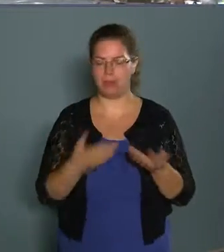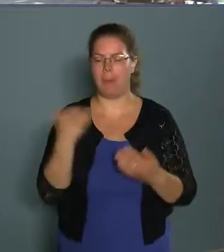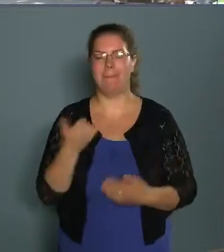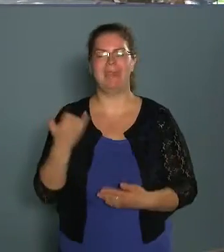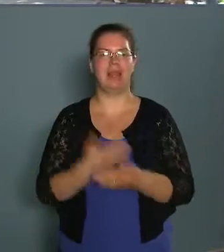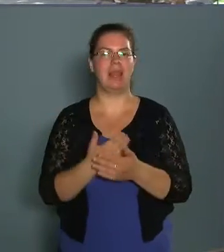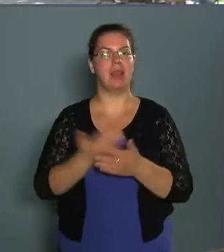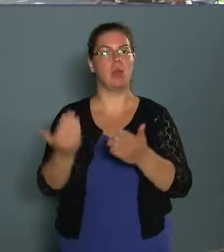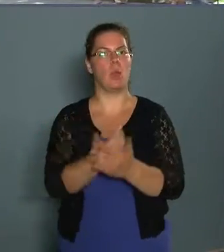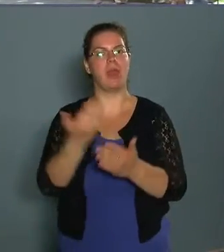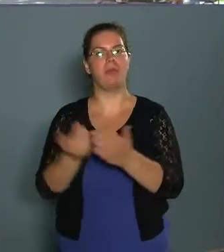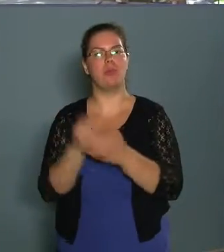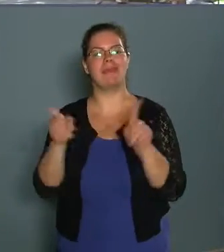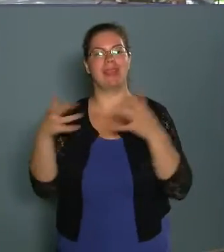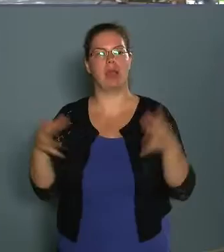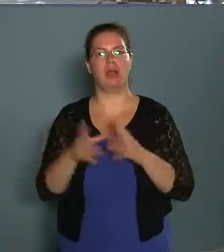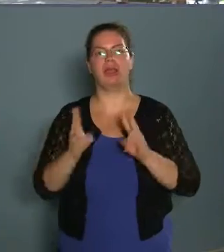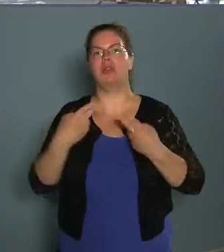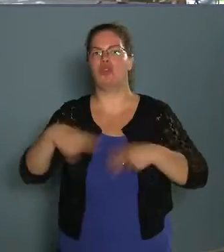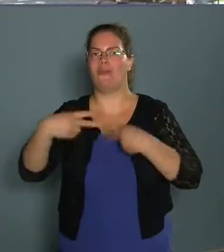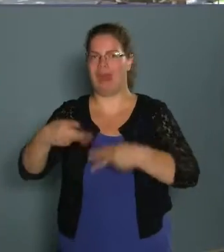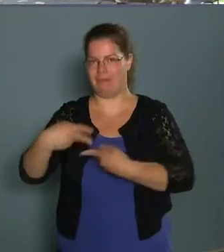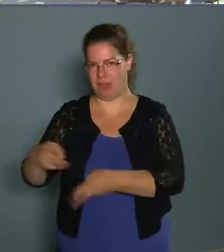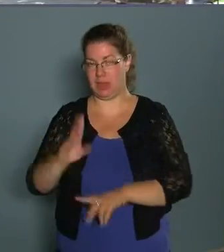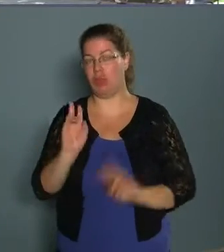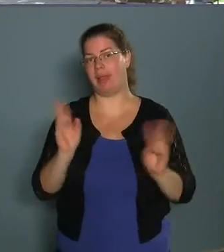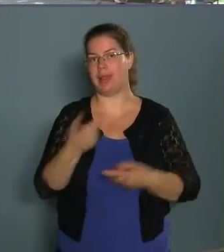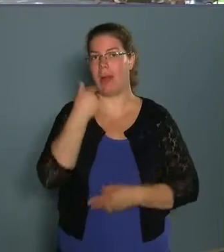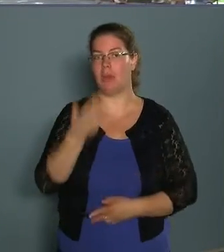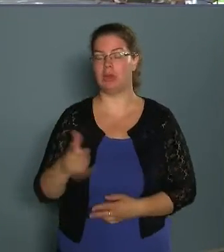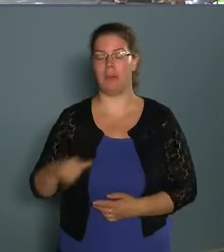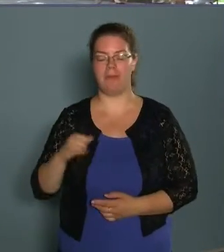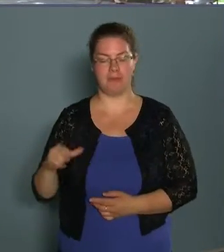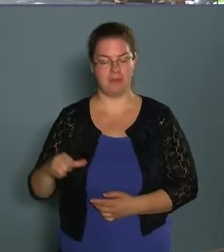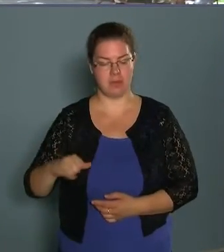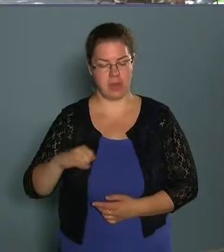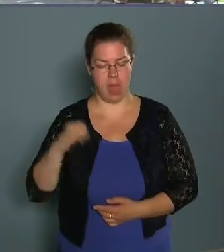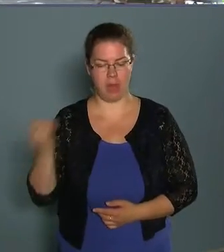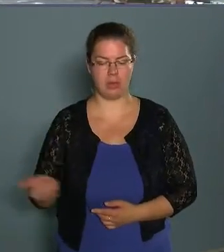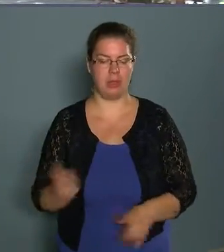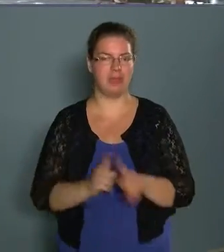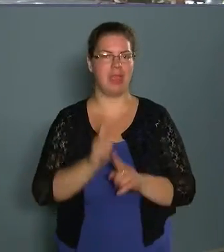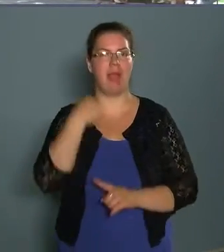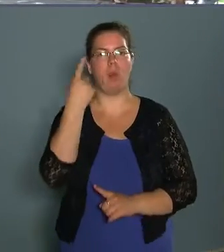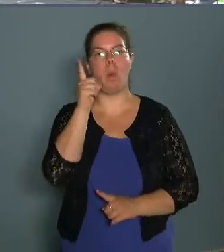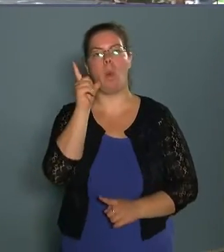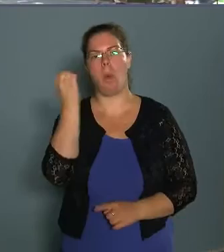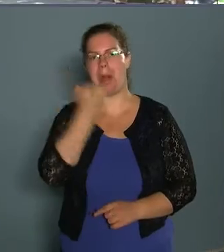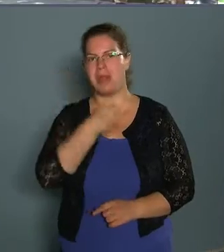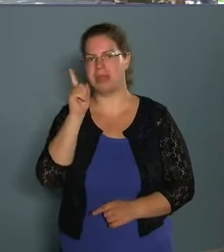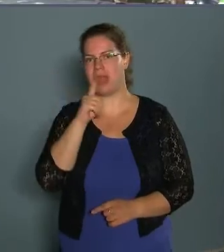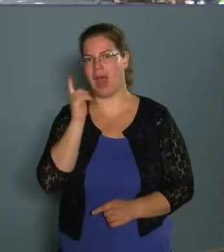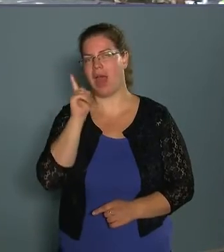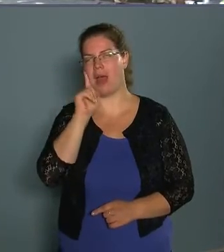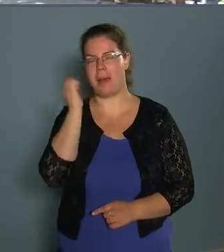legyenek újabb és újabb zenekarok, akik aztán ezt tovább viszik. És azt kell, hogy mondjam, hogy a fiatal ilyen oldtimer zenét játszó